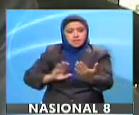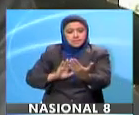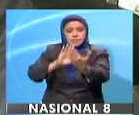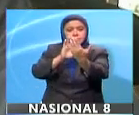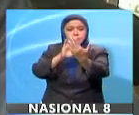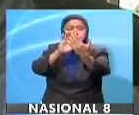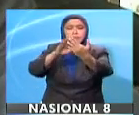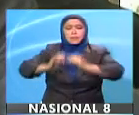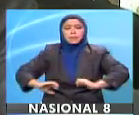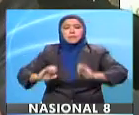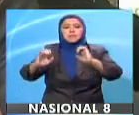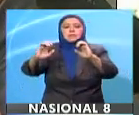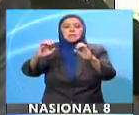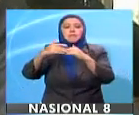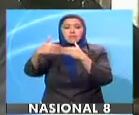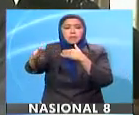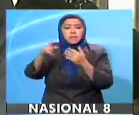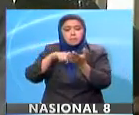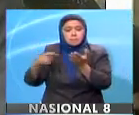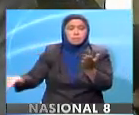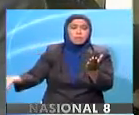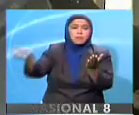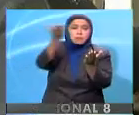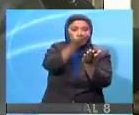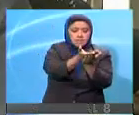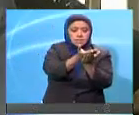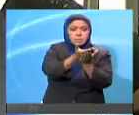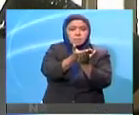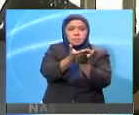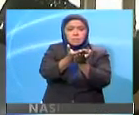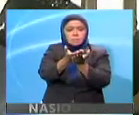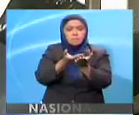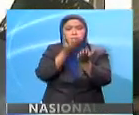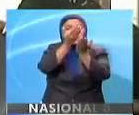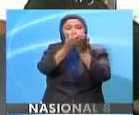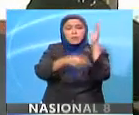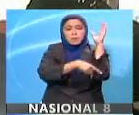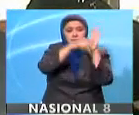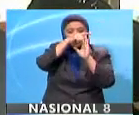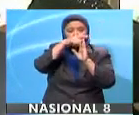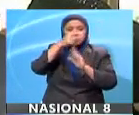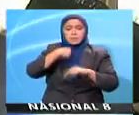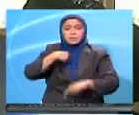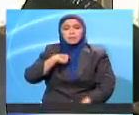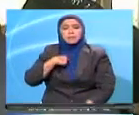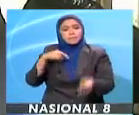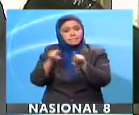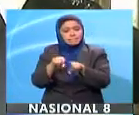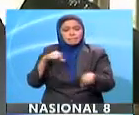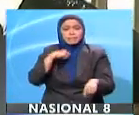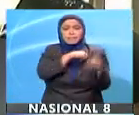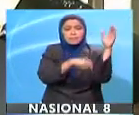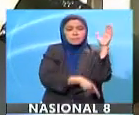saya bawa ke sebagai ahli parlimen di sini Saya rasa itu idea yang cukup baik dan kita akan bawa kepada kerajan